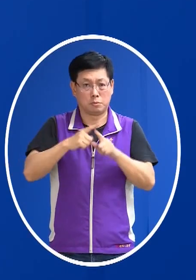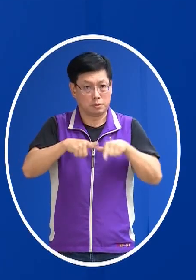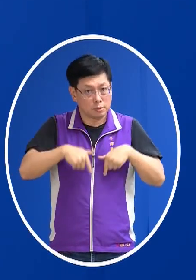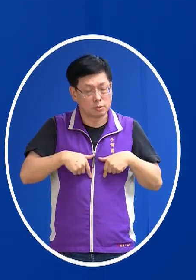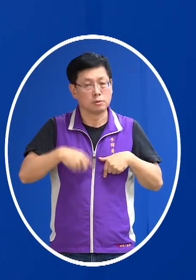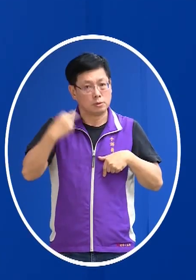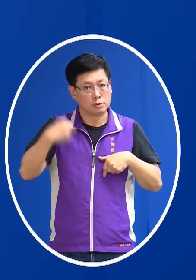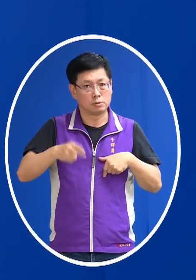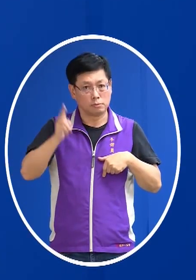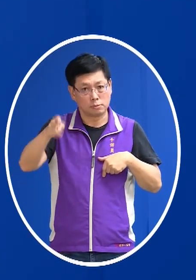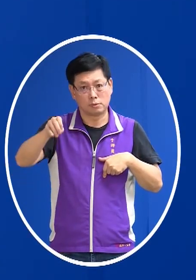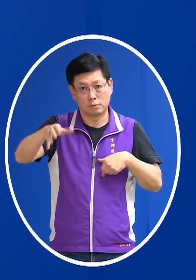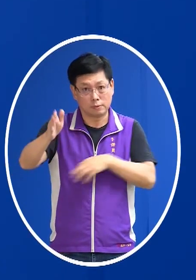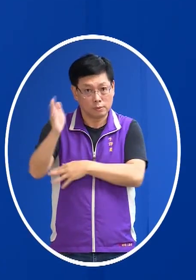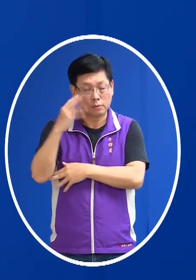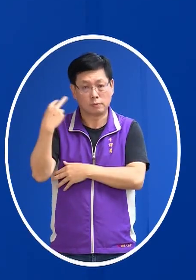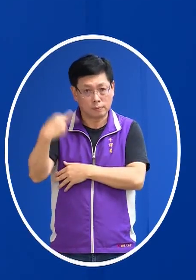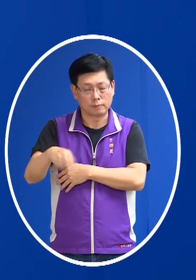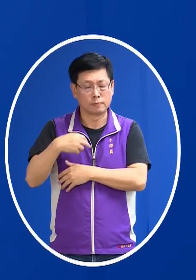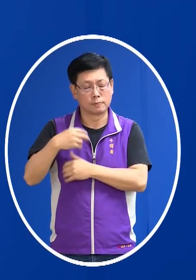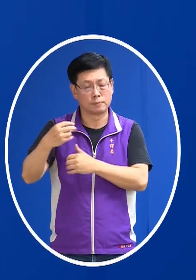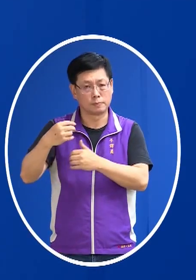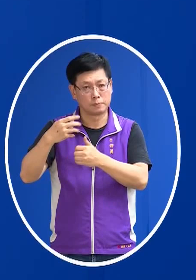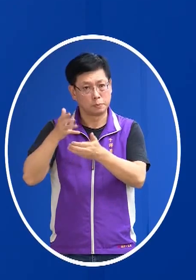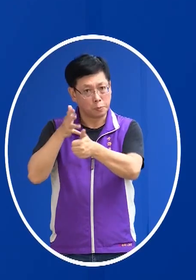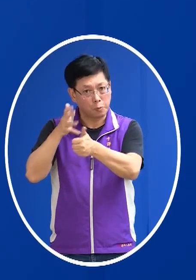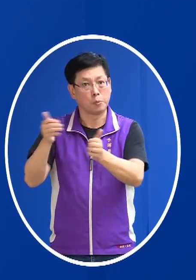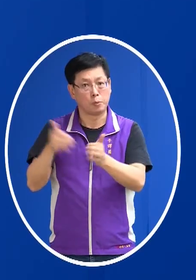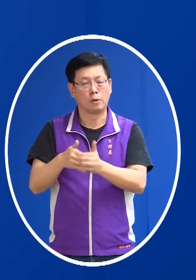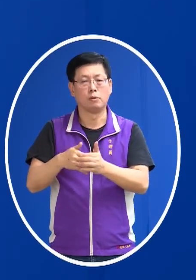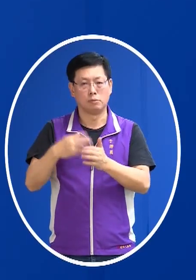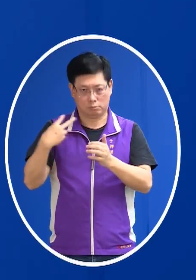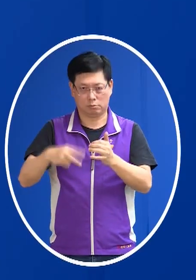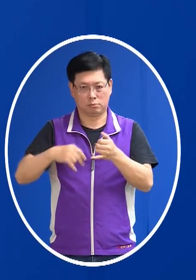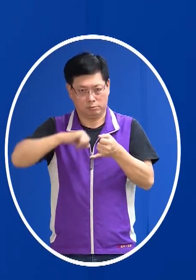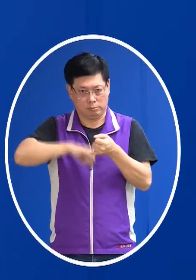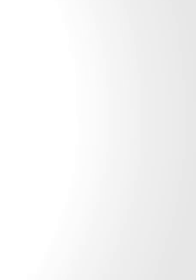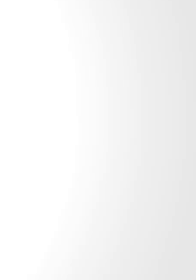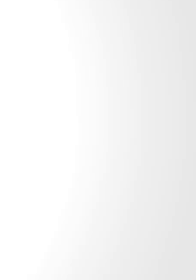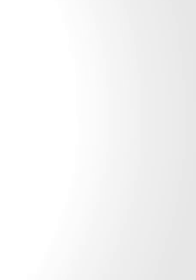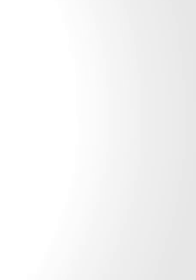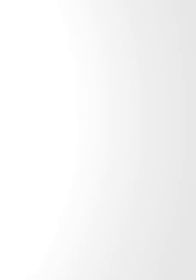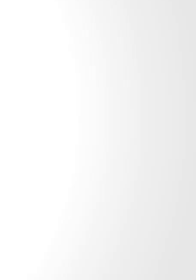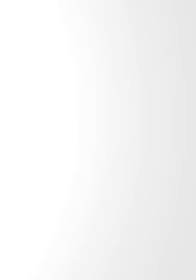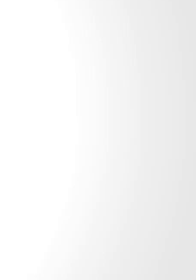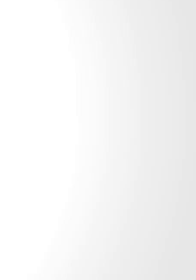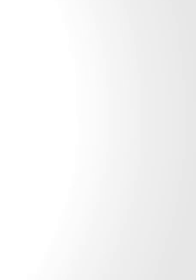我们再请地方也提供一些意见之后，然后再做最后的定案。